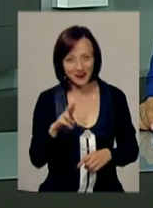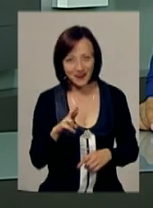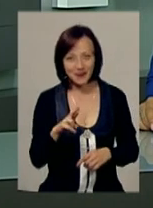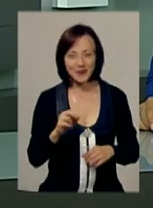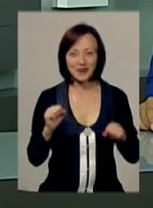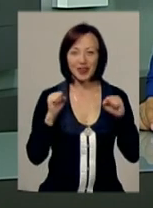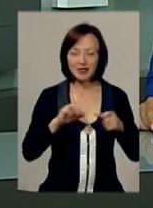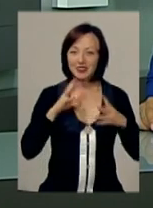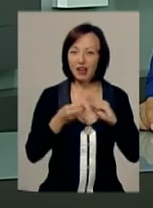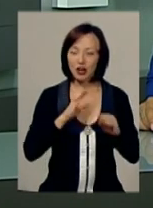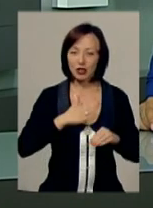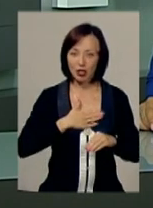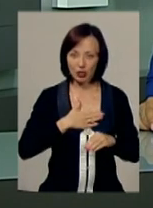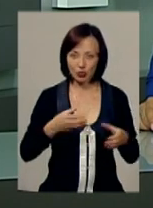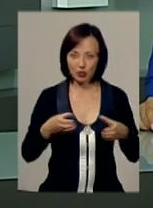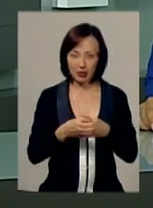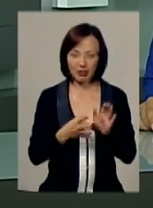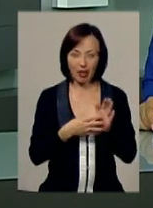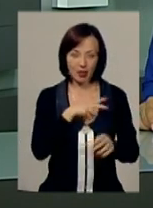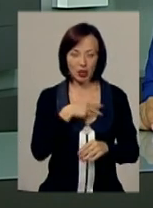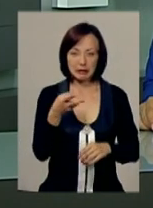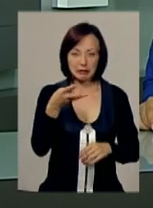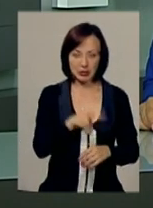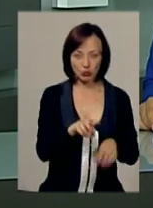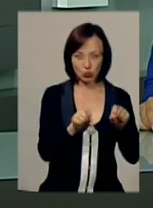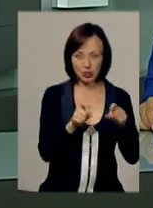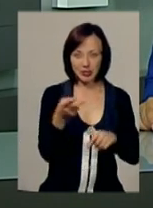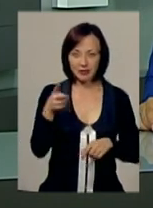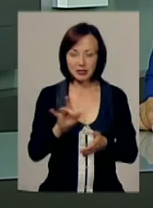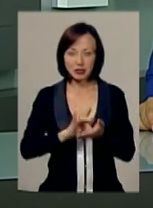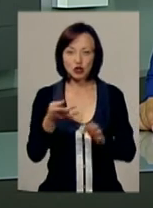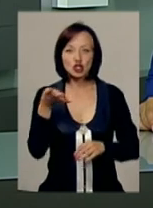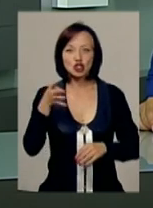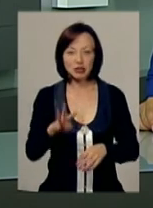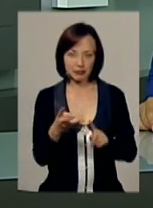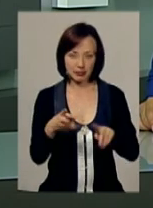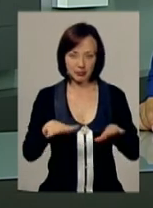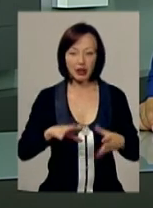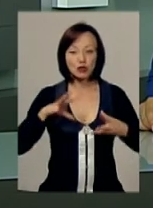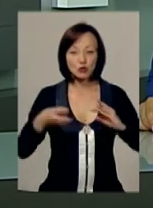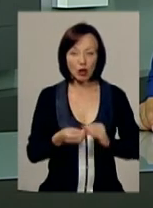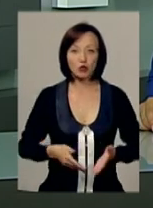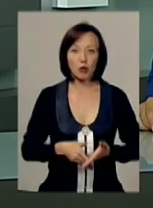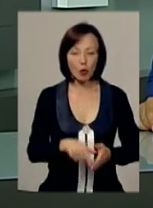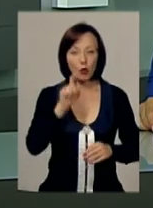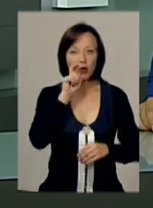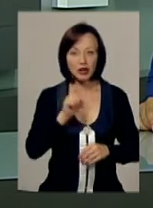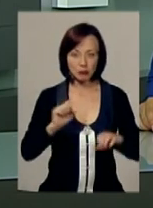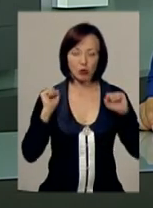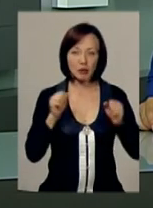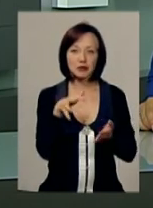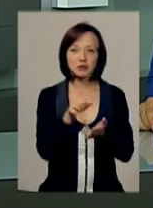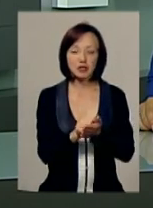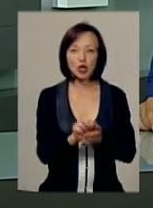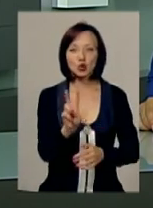У заліку нашої збірної – 9 нагород. 3 золотих, 2 срібних та 4 бронзових. Такий результат допоміг українським дзюдоїстам